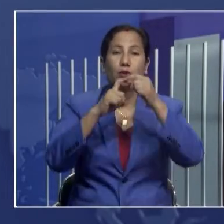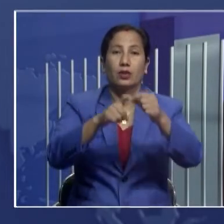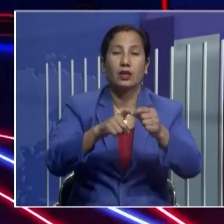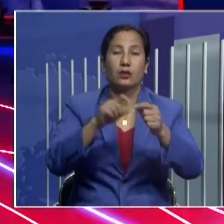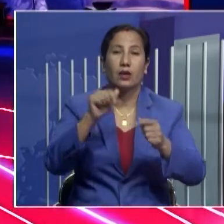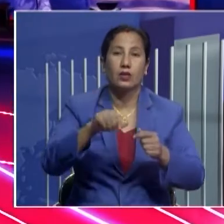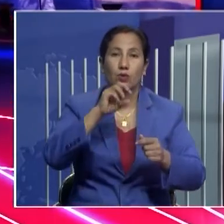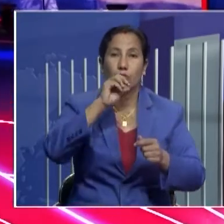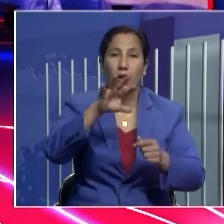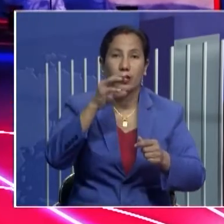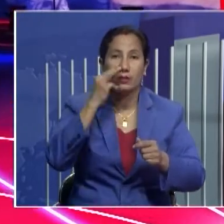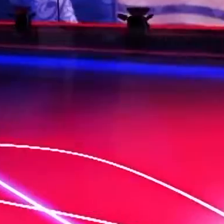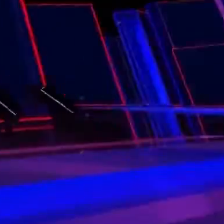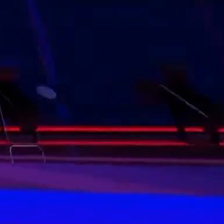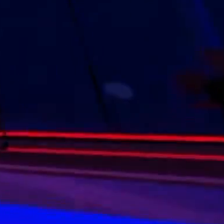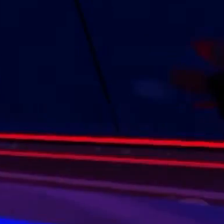आवाजमा।